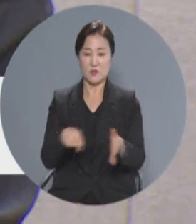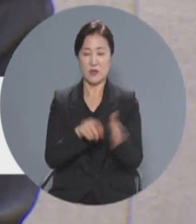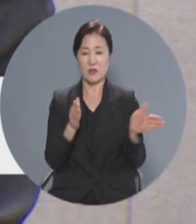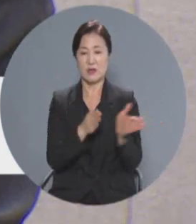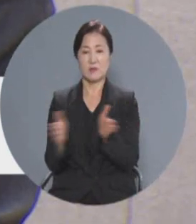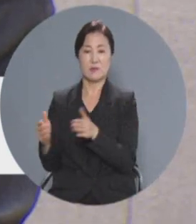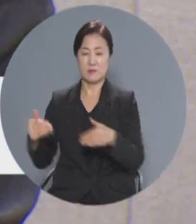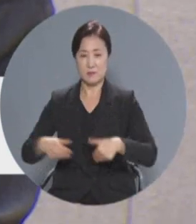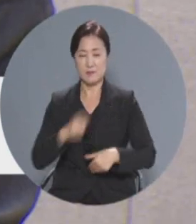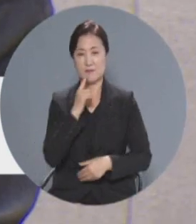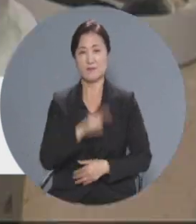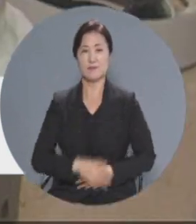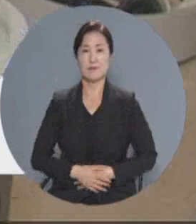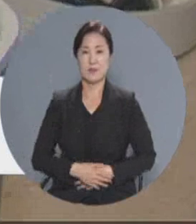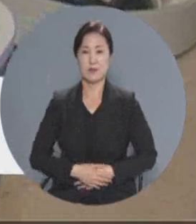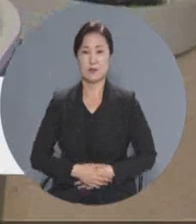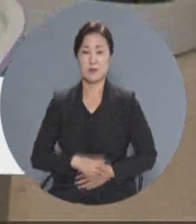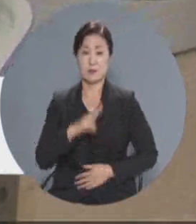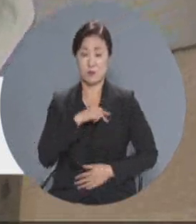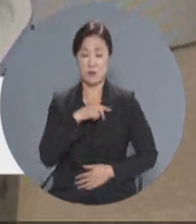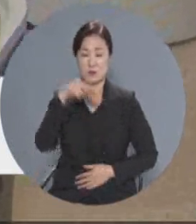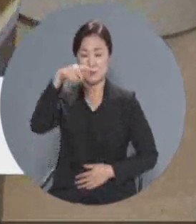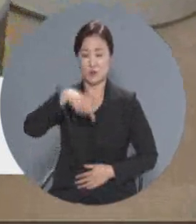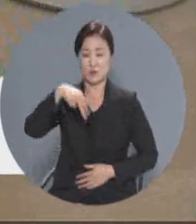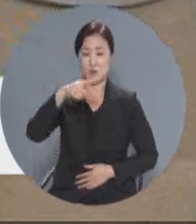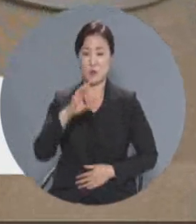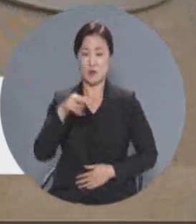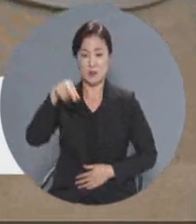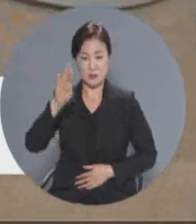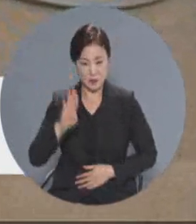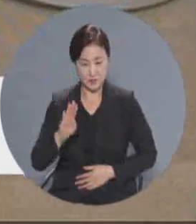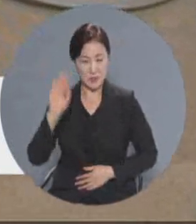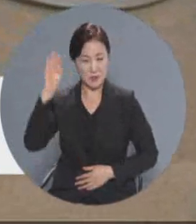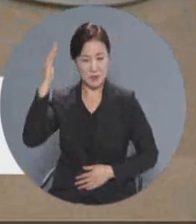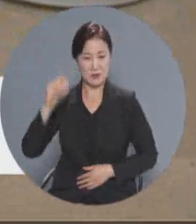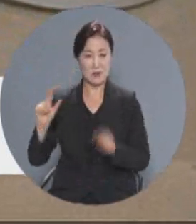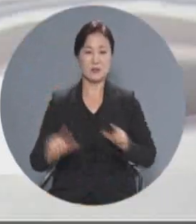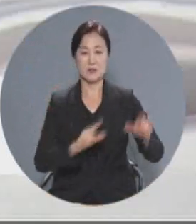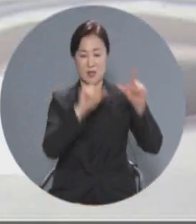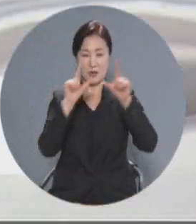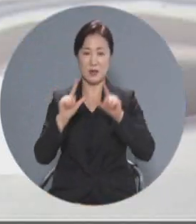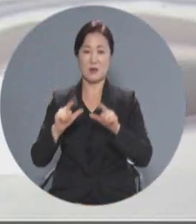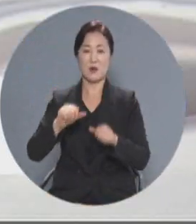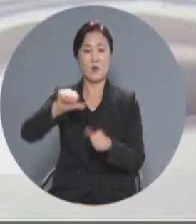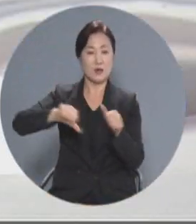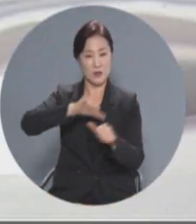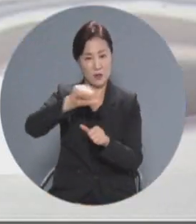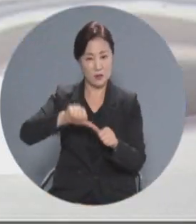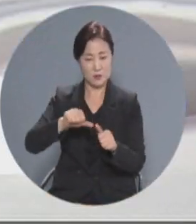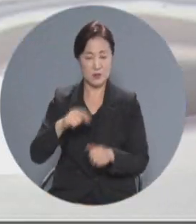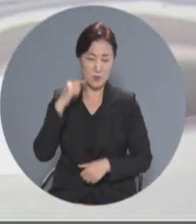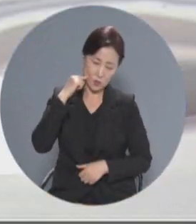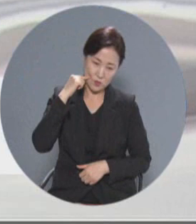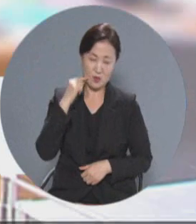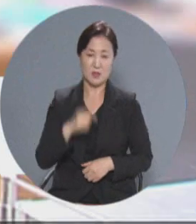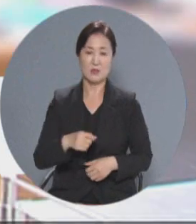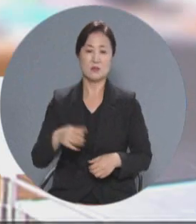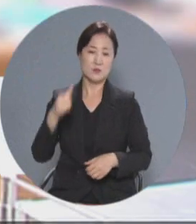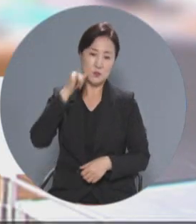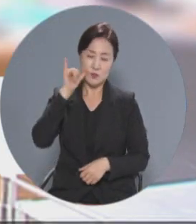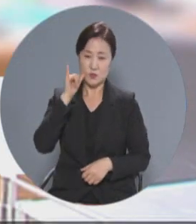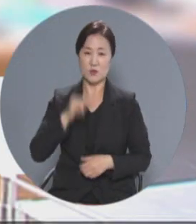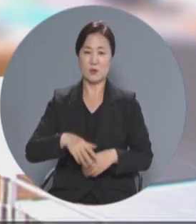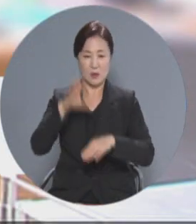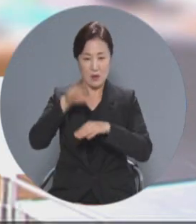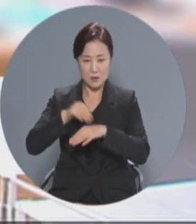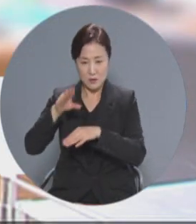제기됐습니다. 여수시의회 주종섭 의원은 최근 생활환경 속 유해화학 물질은 급성 중독은 물론